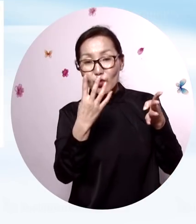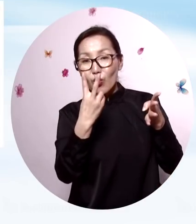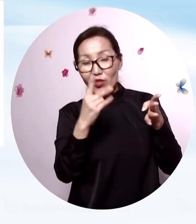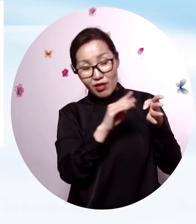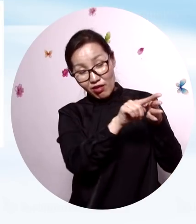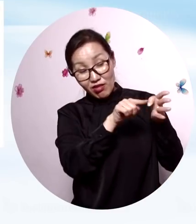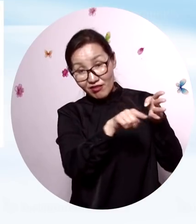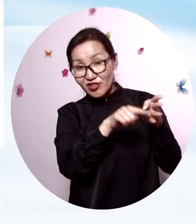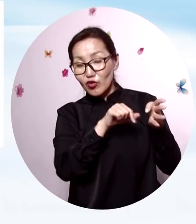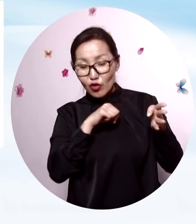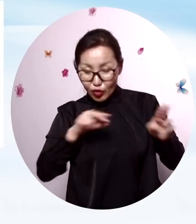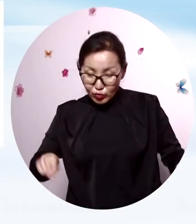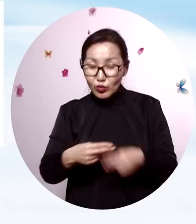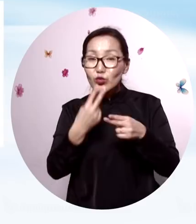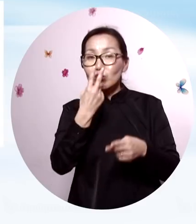эсэхийг үнэлэх юм байна.